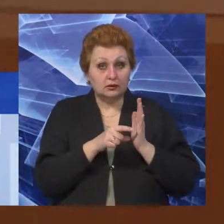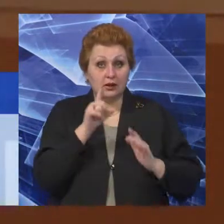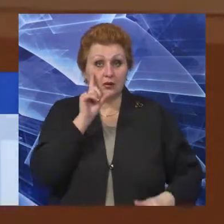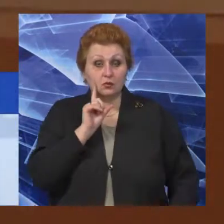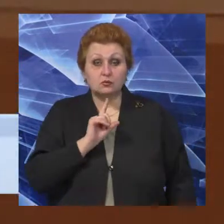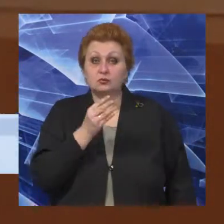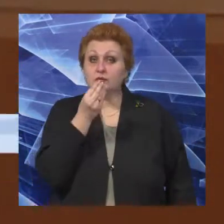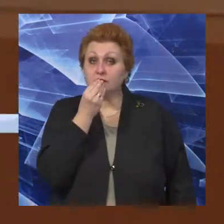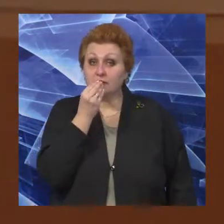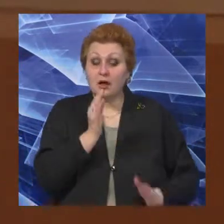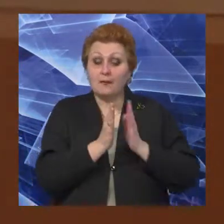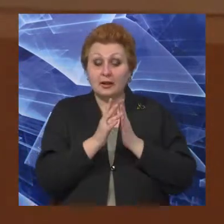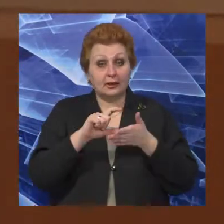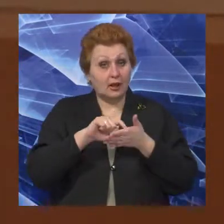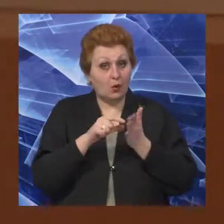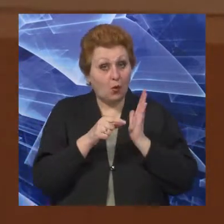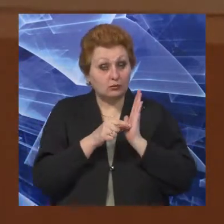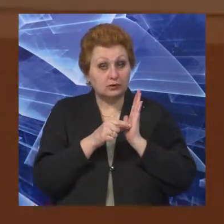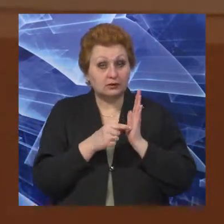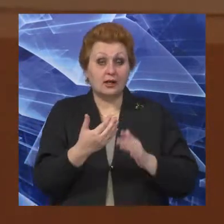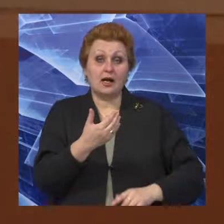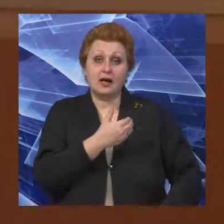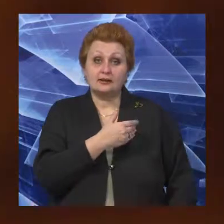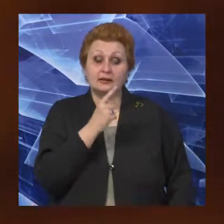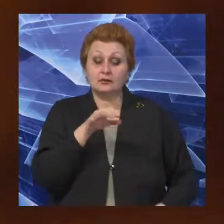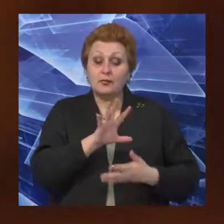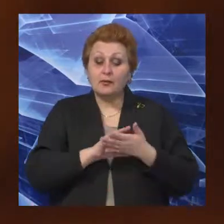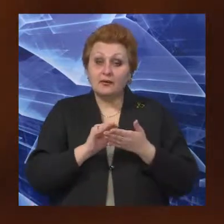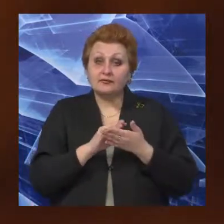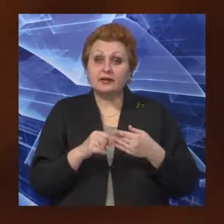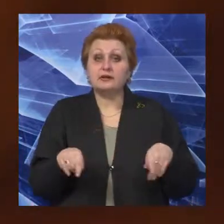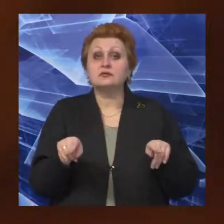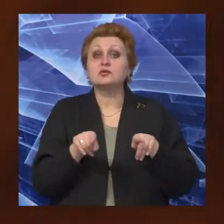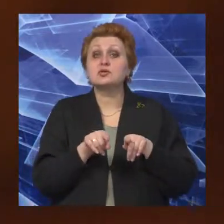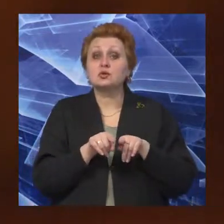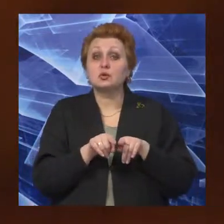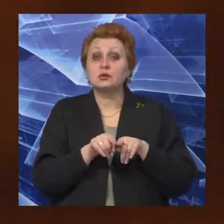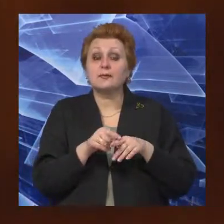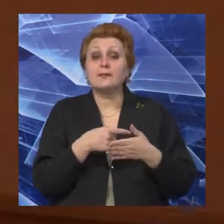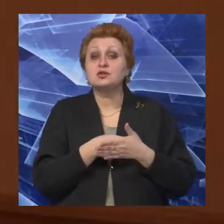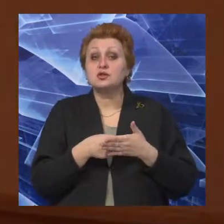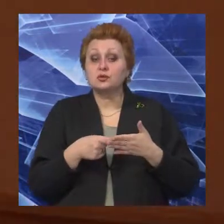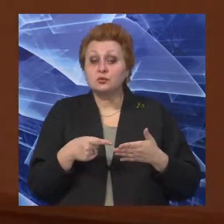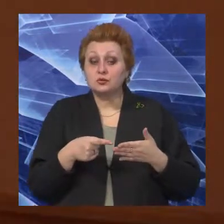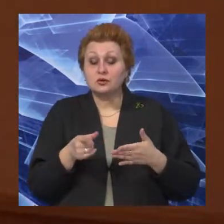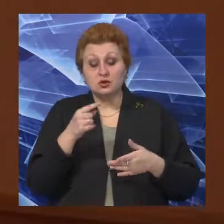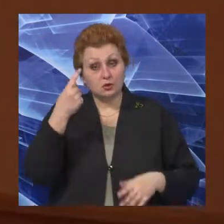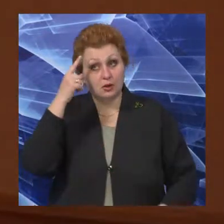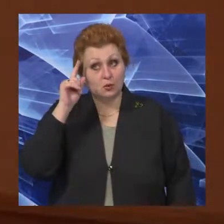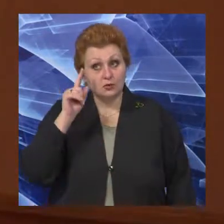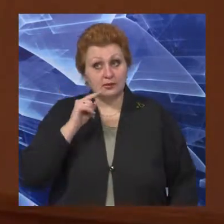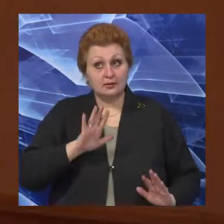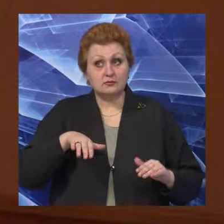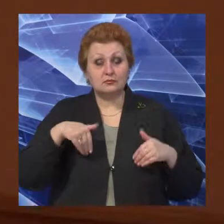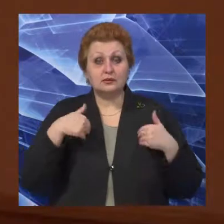шикарная трапезная, молебная комната. Вот, хотелось бы, конечно, повторить что-нибудь, вот что-то подчерпнуть, что-то узнать,